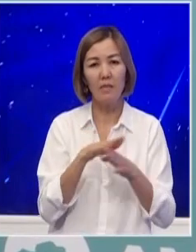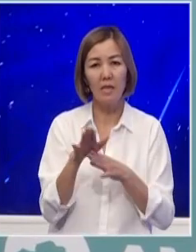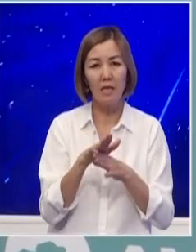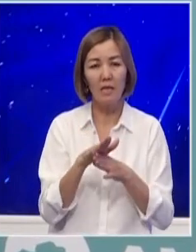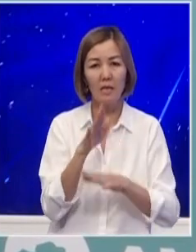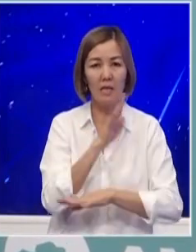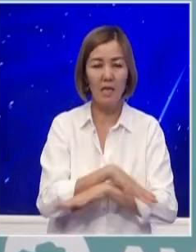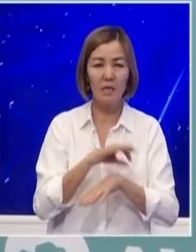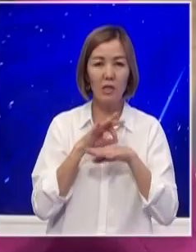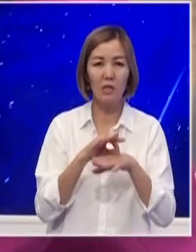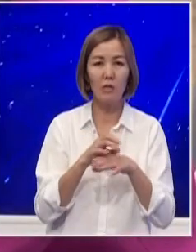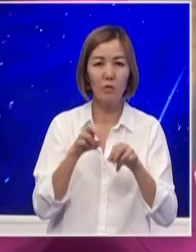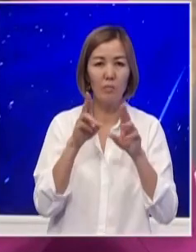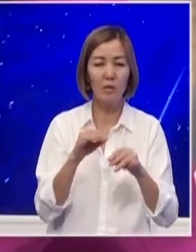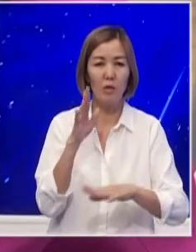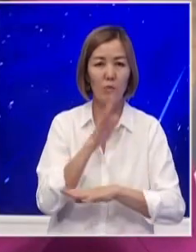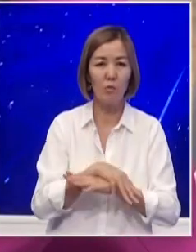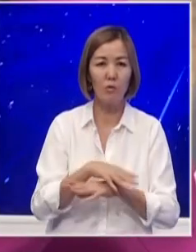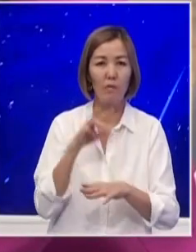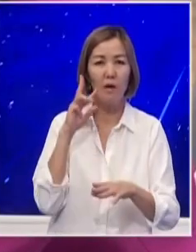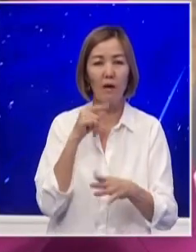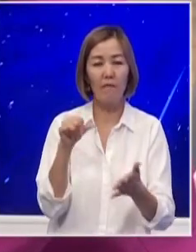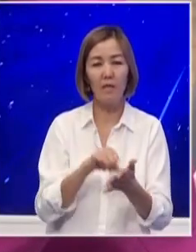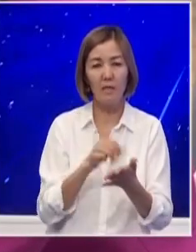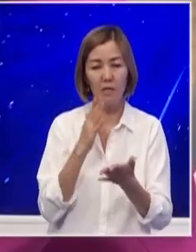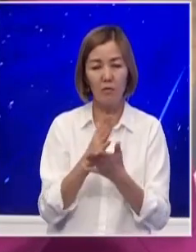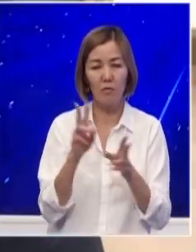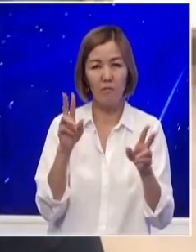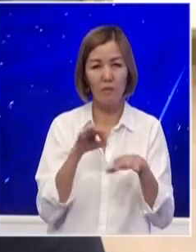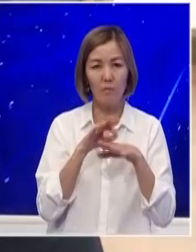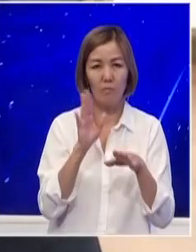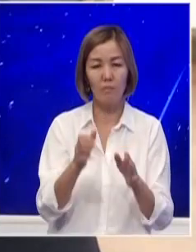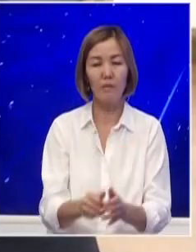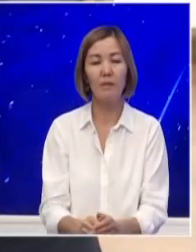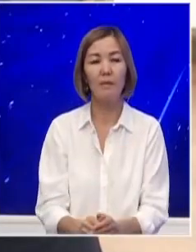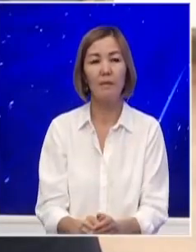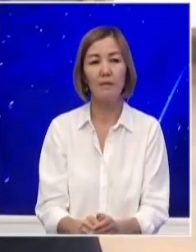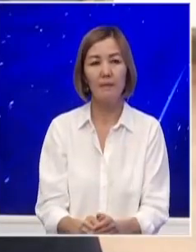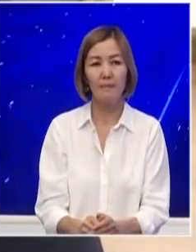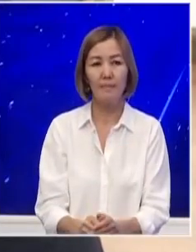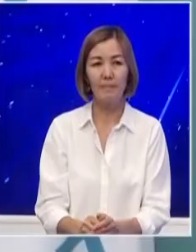классных часов и специализированных курсов о вреде наркотиков.